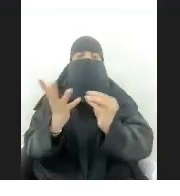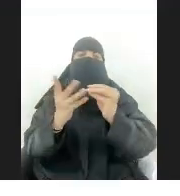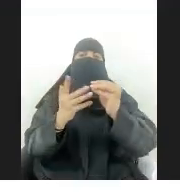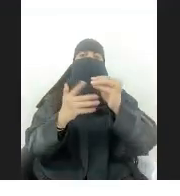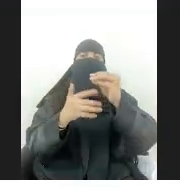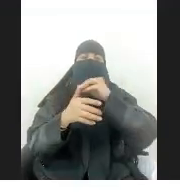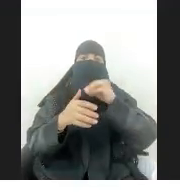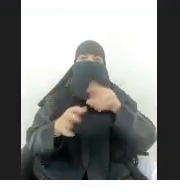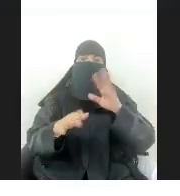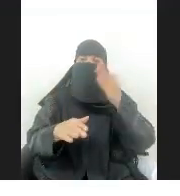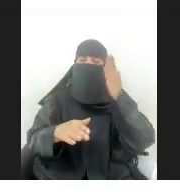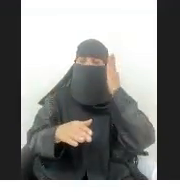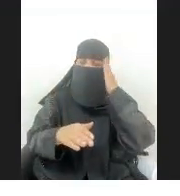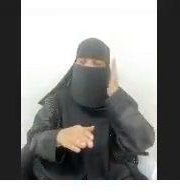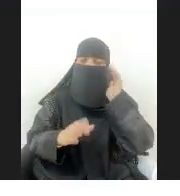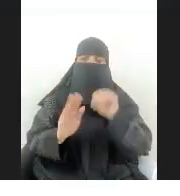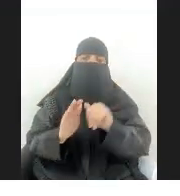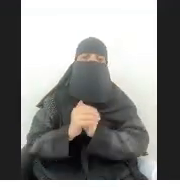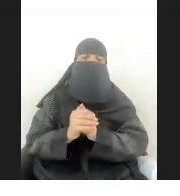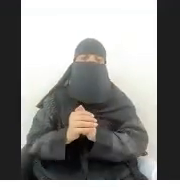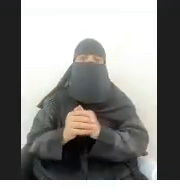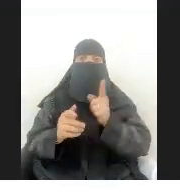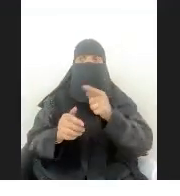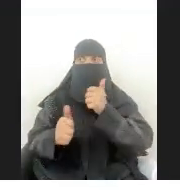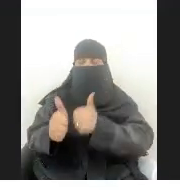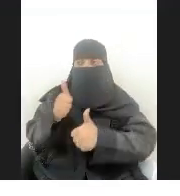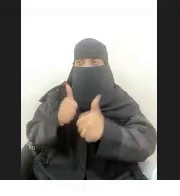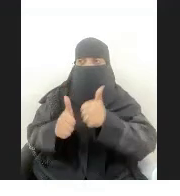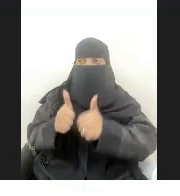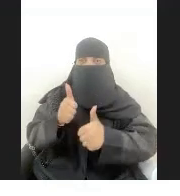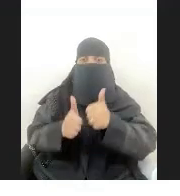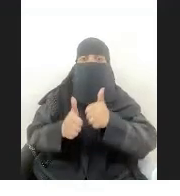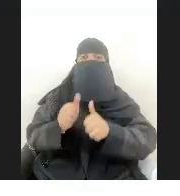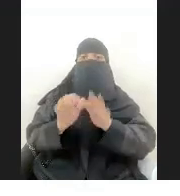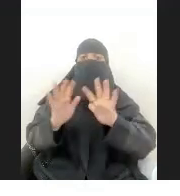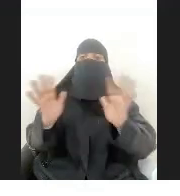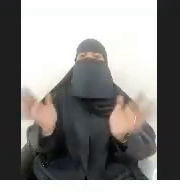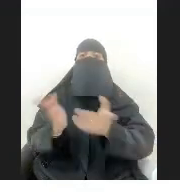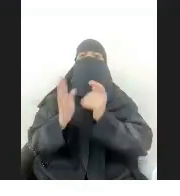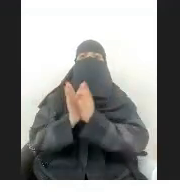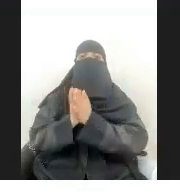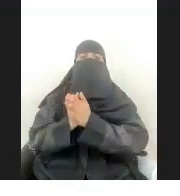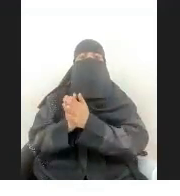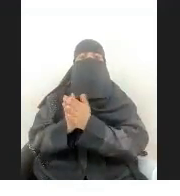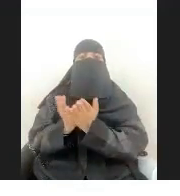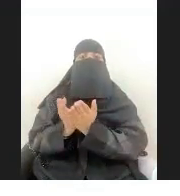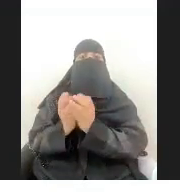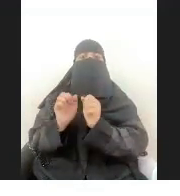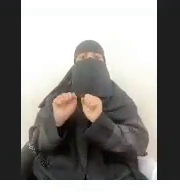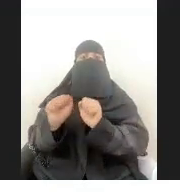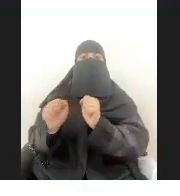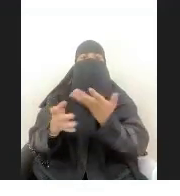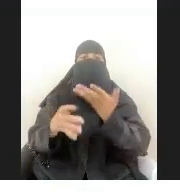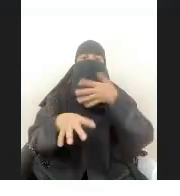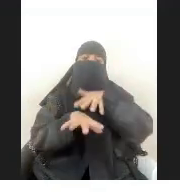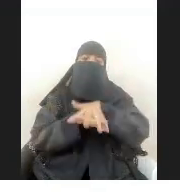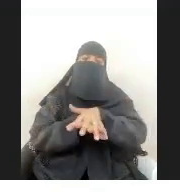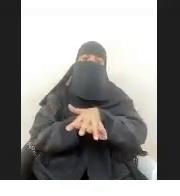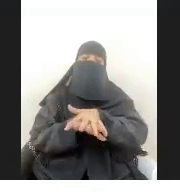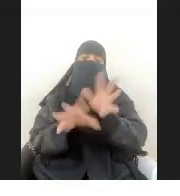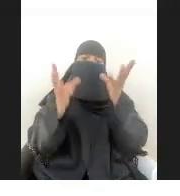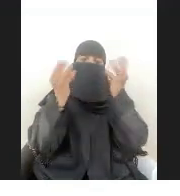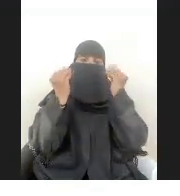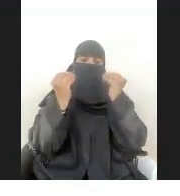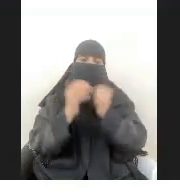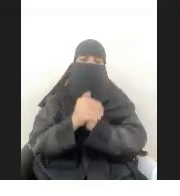عين الاعتبار لما نيجي نقيم أي مادة تعطى بالتعلم المدمج. أنا حابة أقول